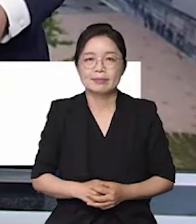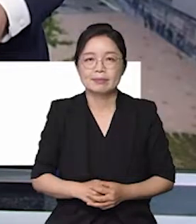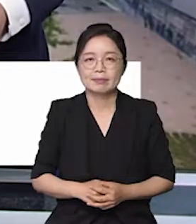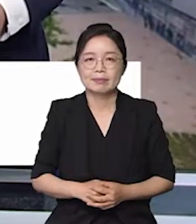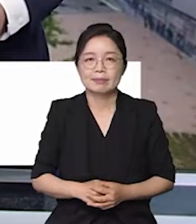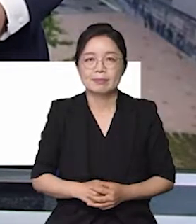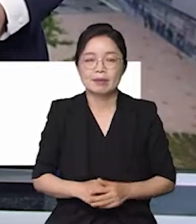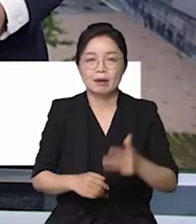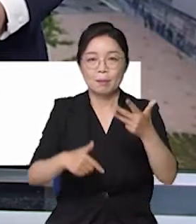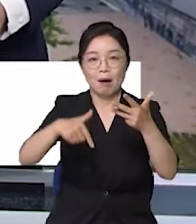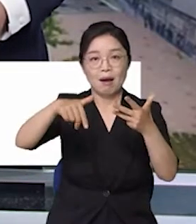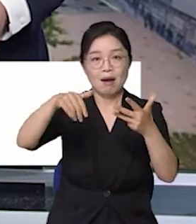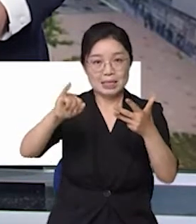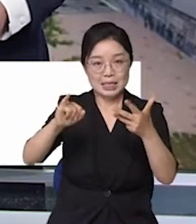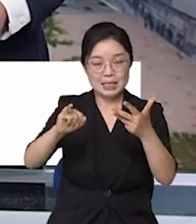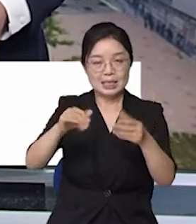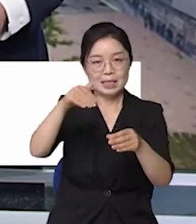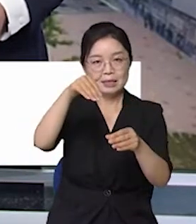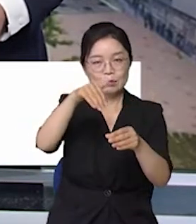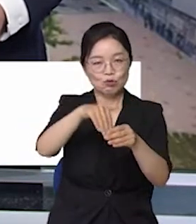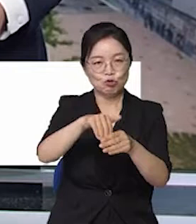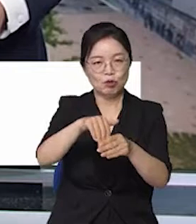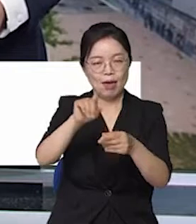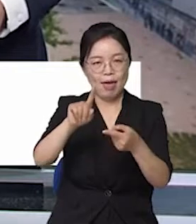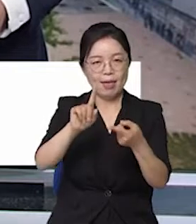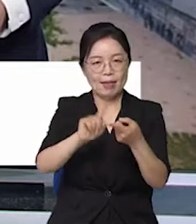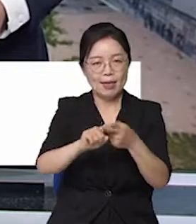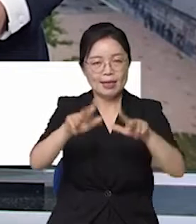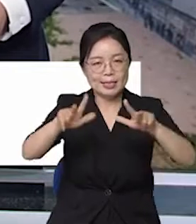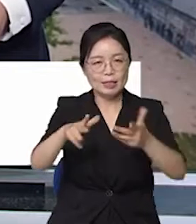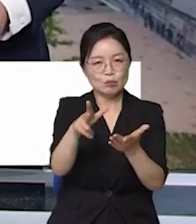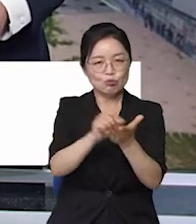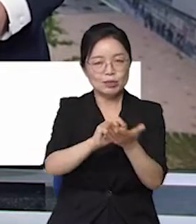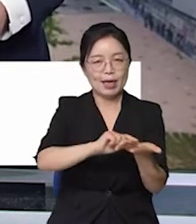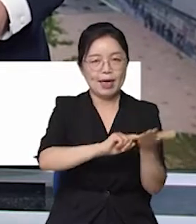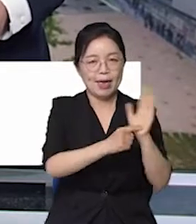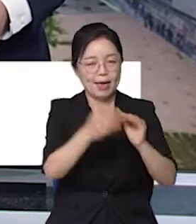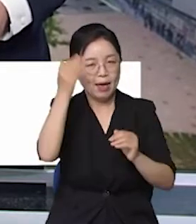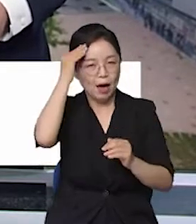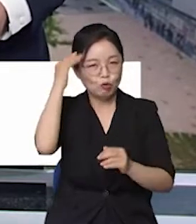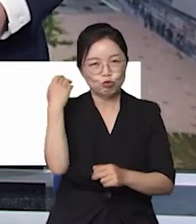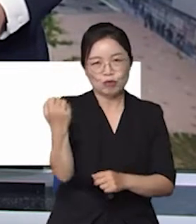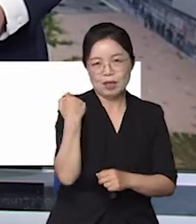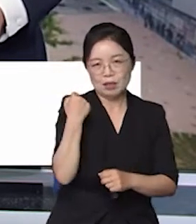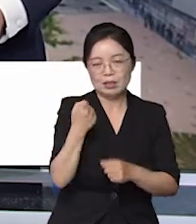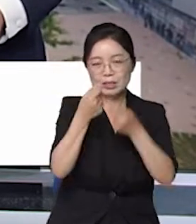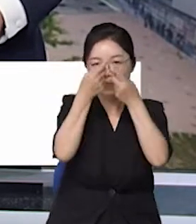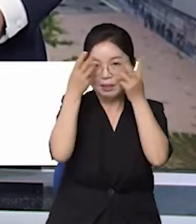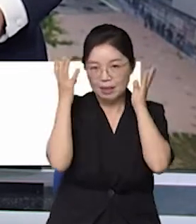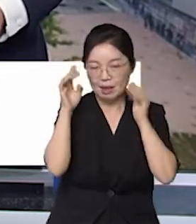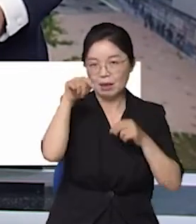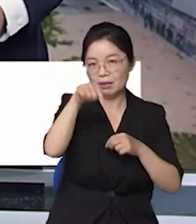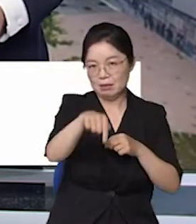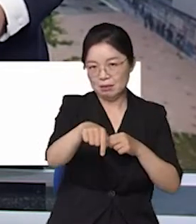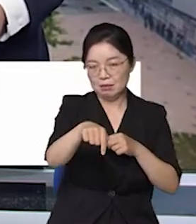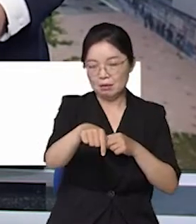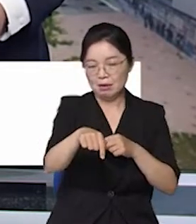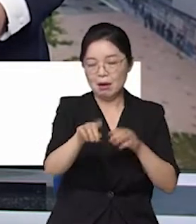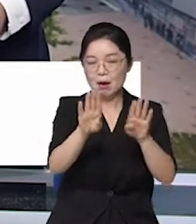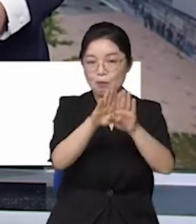민선 8기 광주 전남의 현안을 짚어보는 연속 보도, 오늘은 한국에너지공과대학입니다. 지난 3월